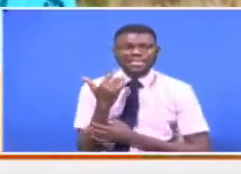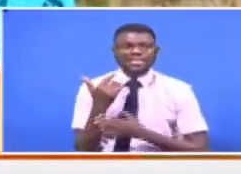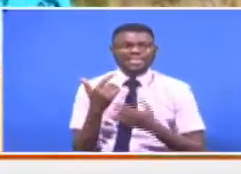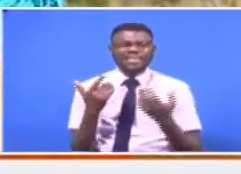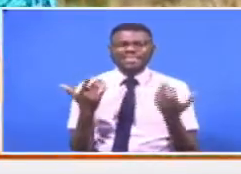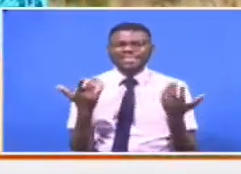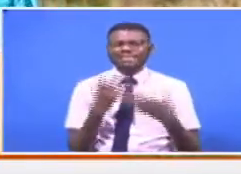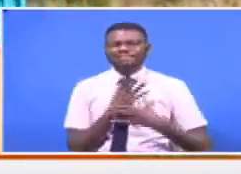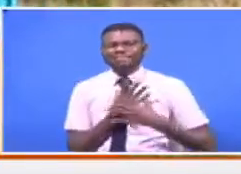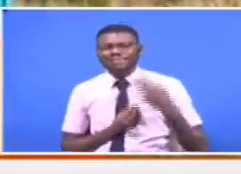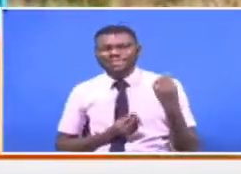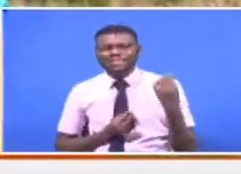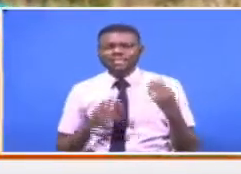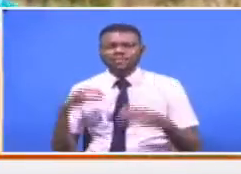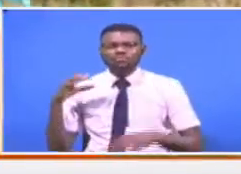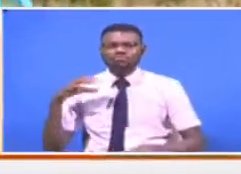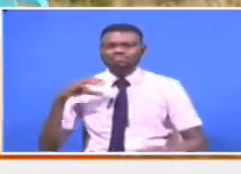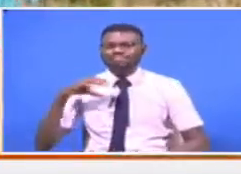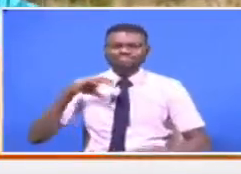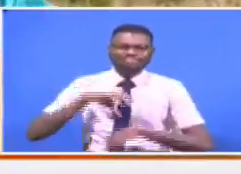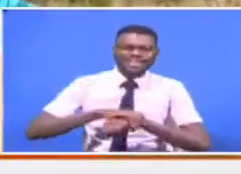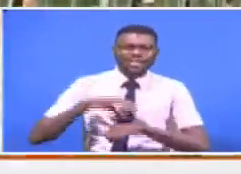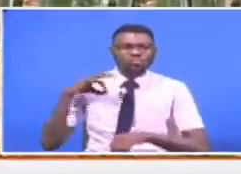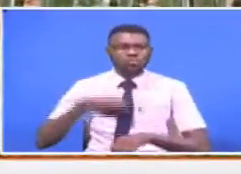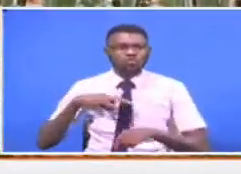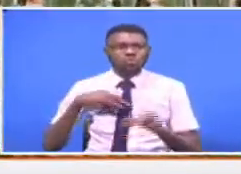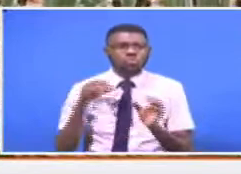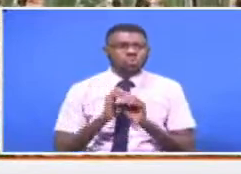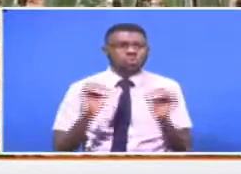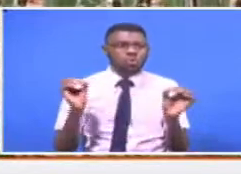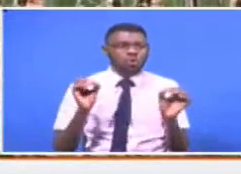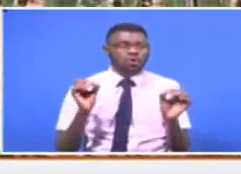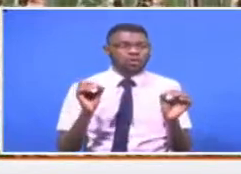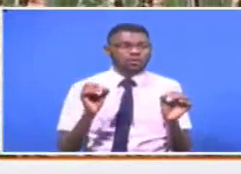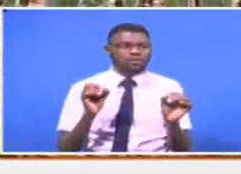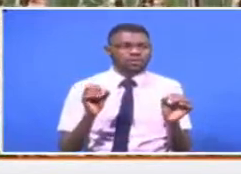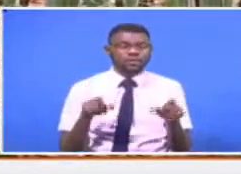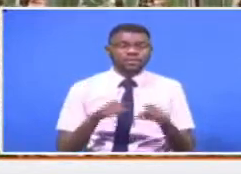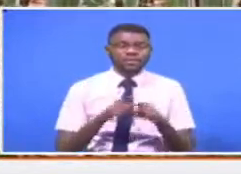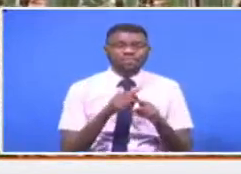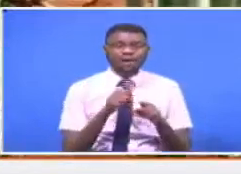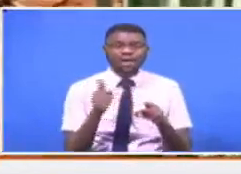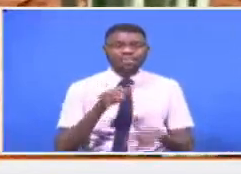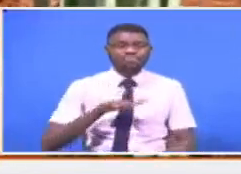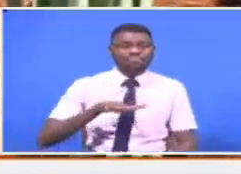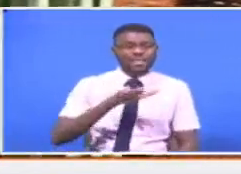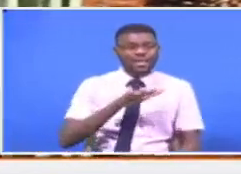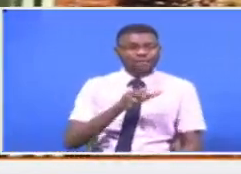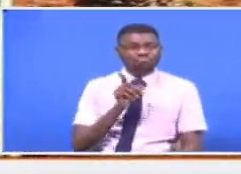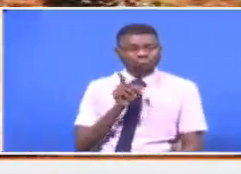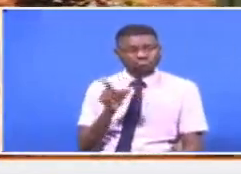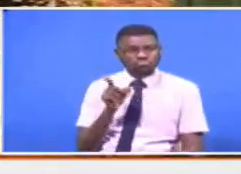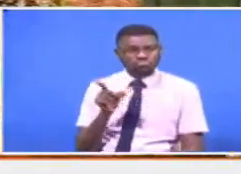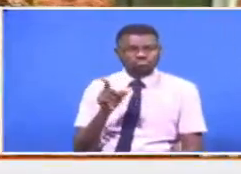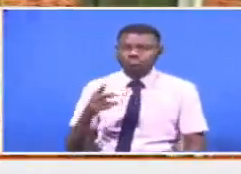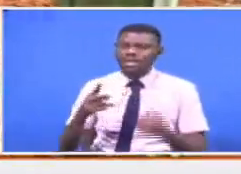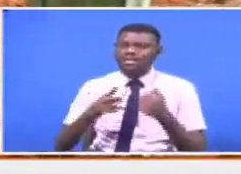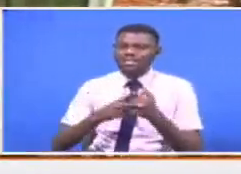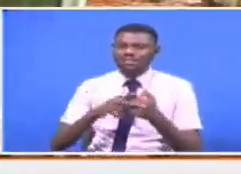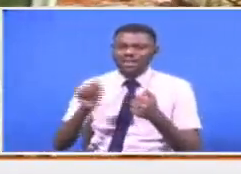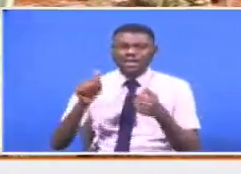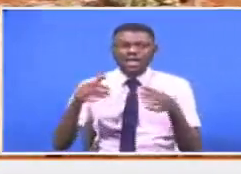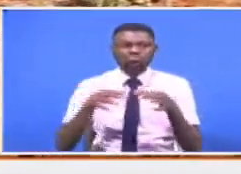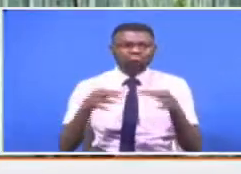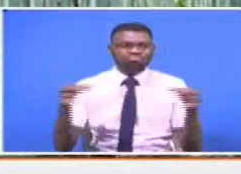kivunjika moyo saingini ata utajikuta umepanda ata eka mbili several kilometers from here we arrived at patrick lonzo seven acres of